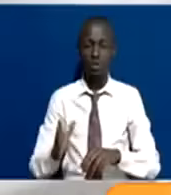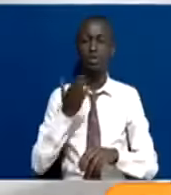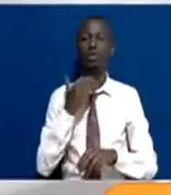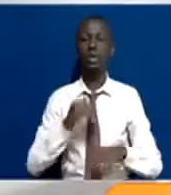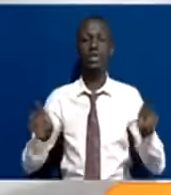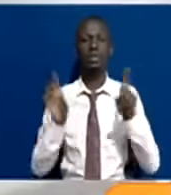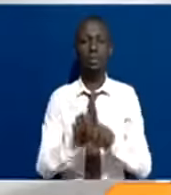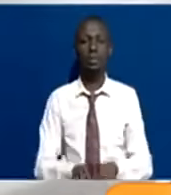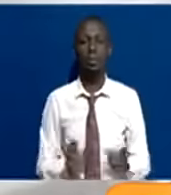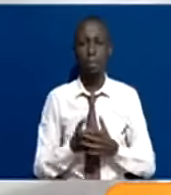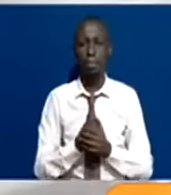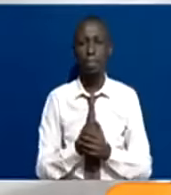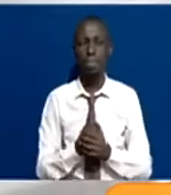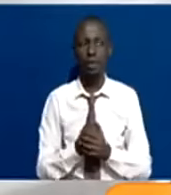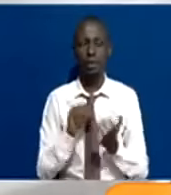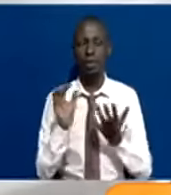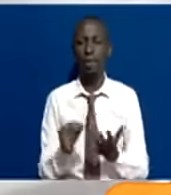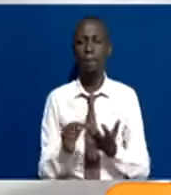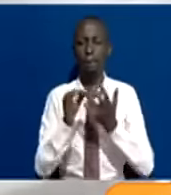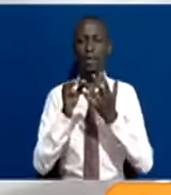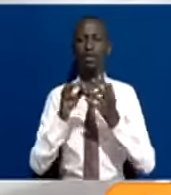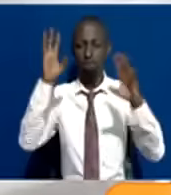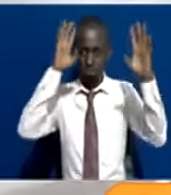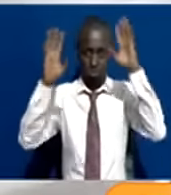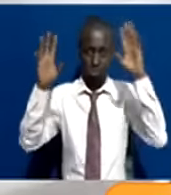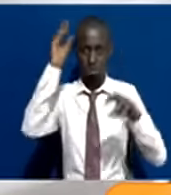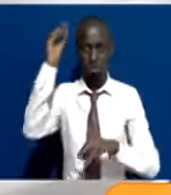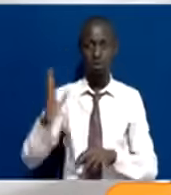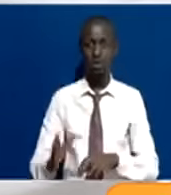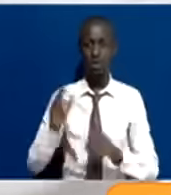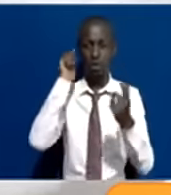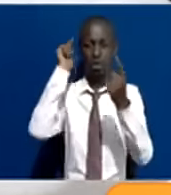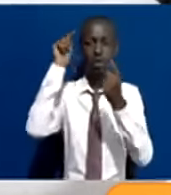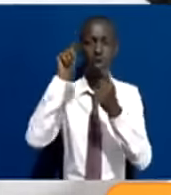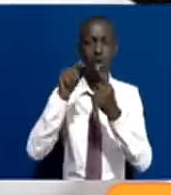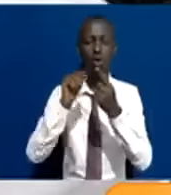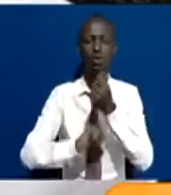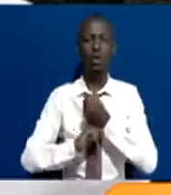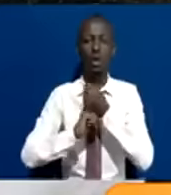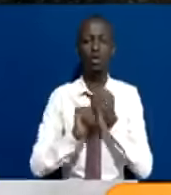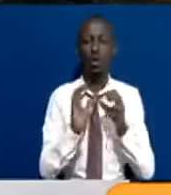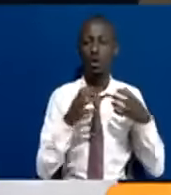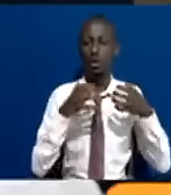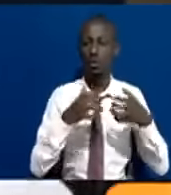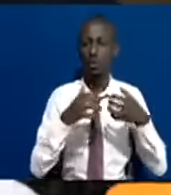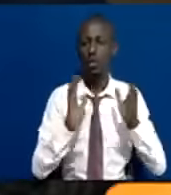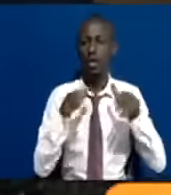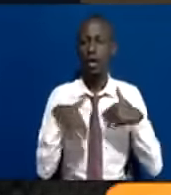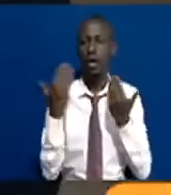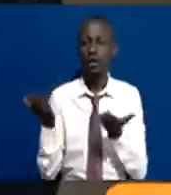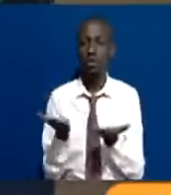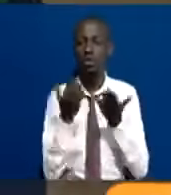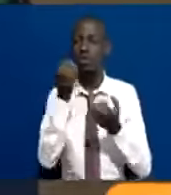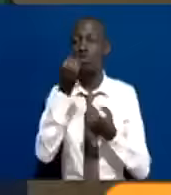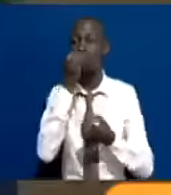tunataka. Ni uvumbuzi wa kipekee kwa wanafunzi hawa ambao wana nia ya kuweka mchango wao kwa jamii kwa kuimarisha usalama